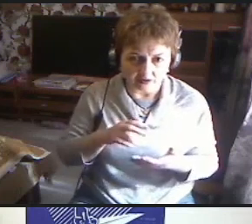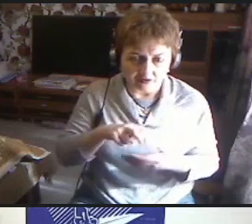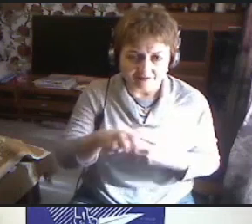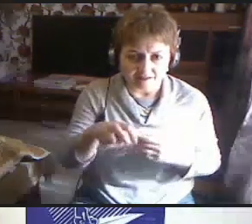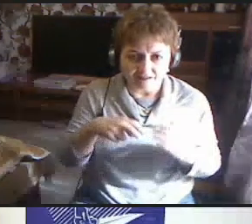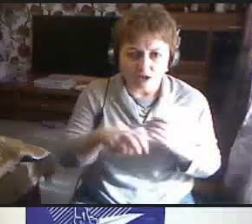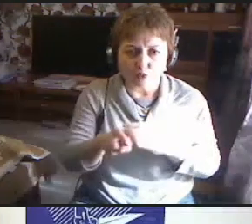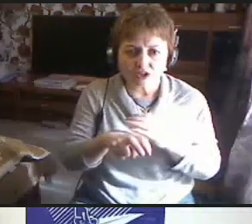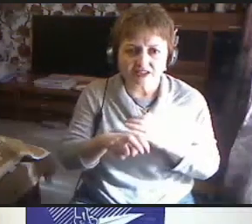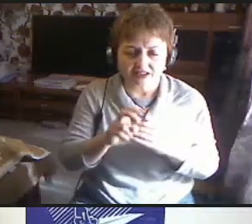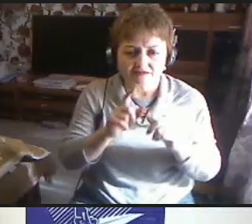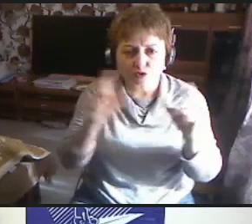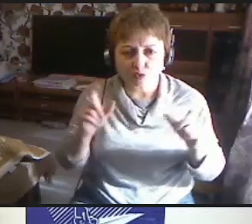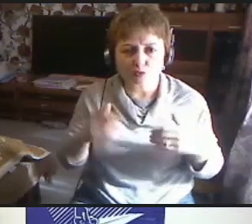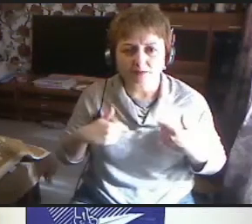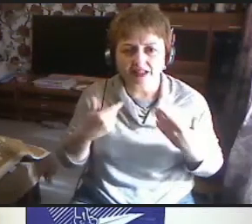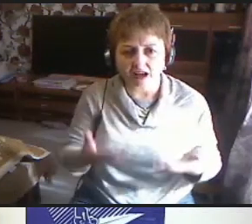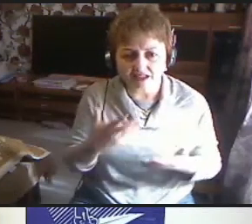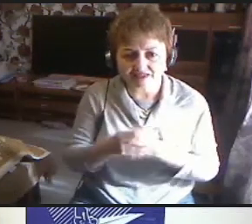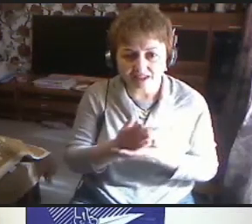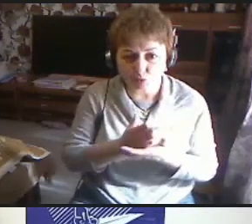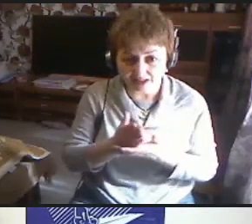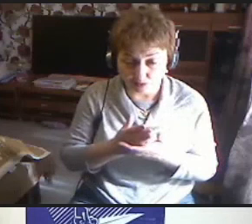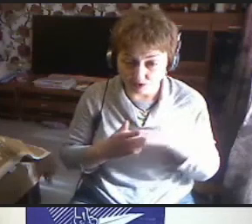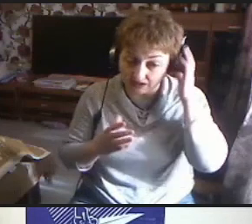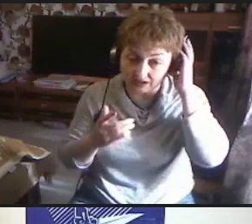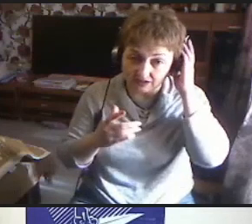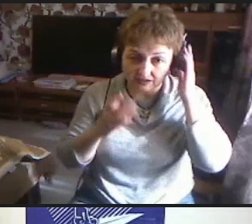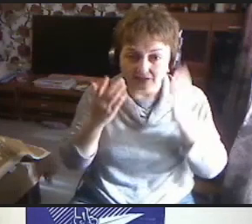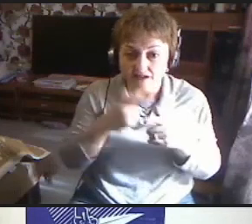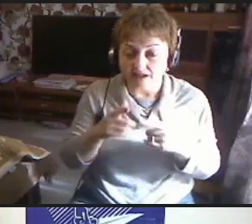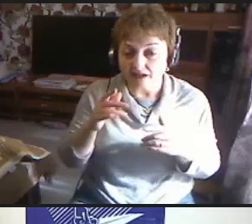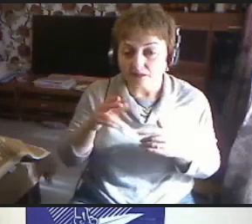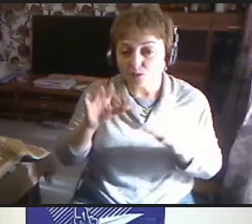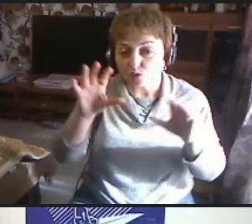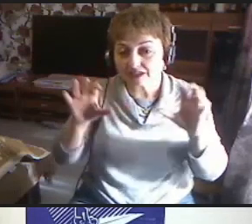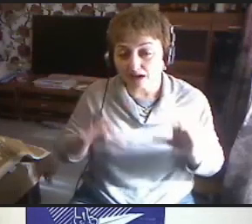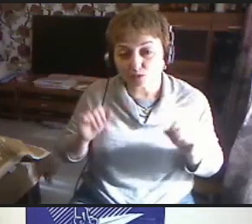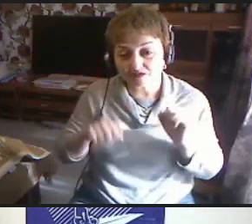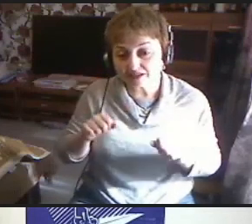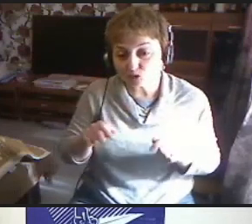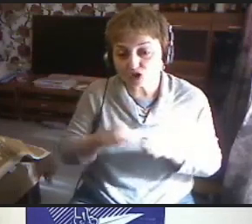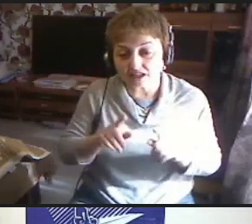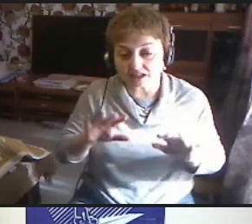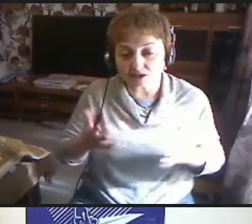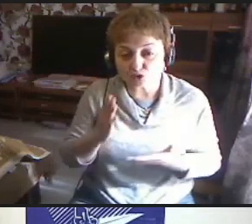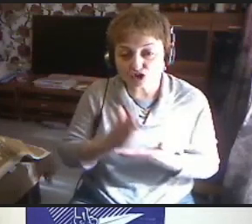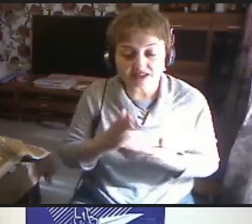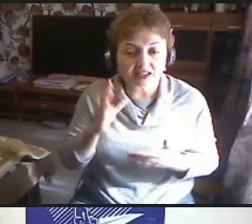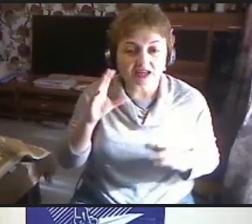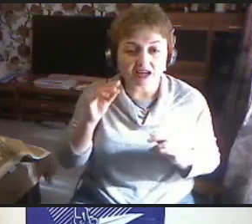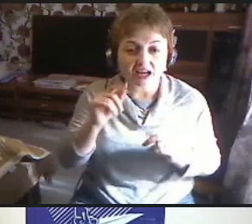на школу и предлагаете свои услуги. Или это возможно по запросу, и такие случаи есть,